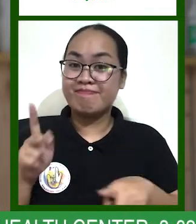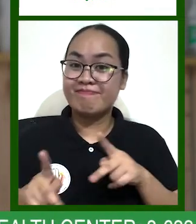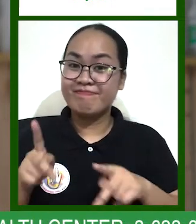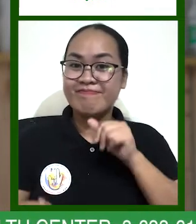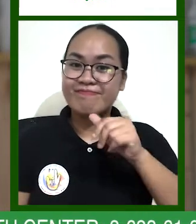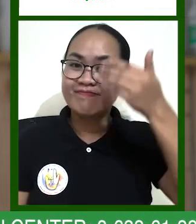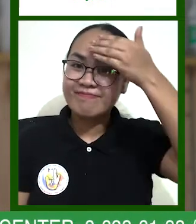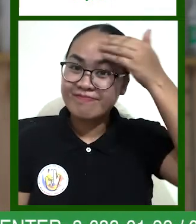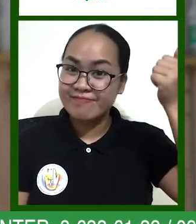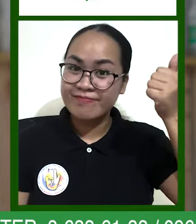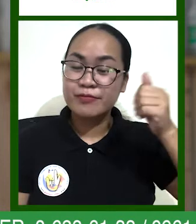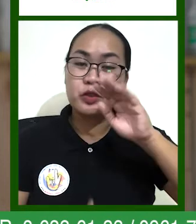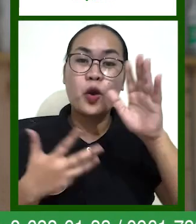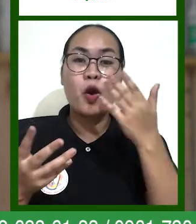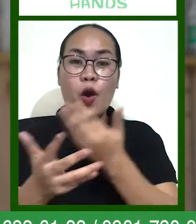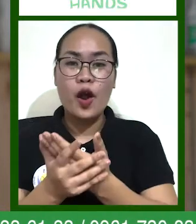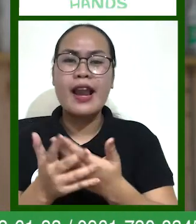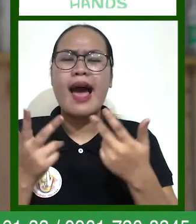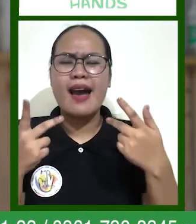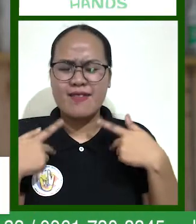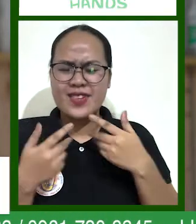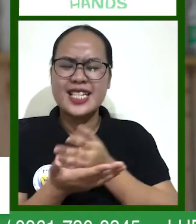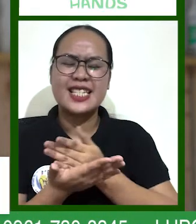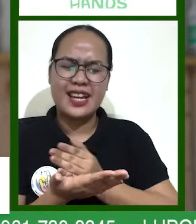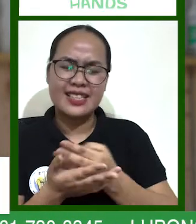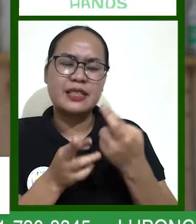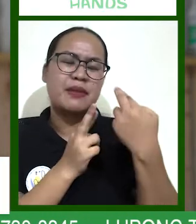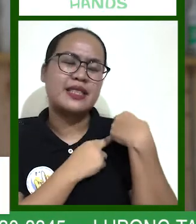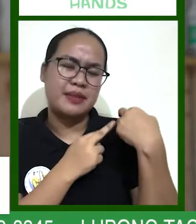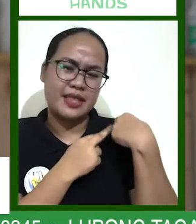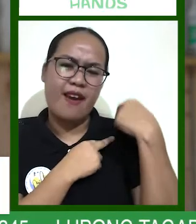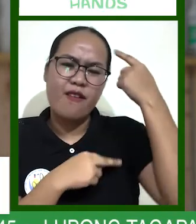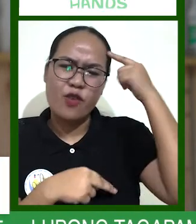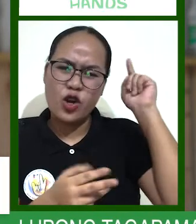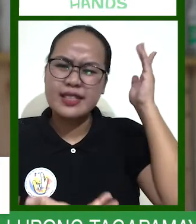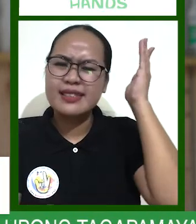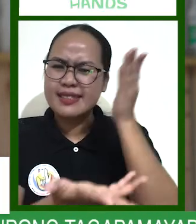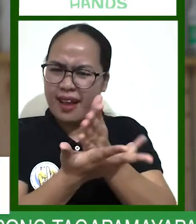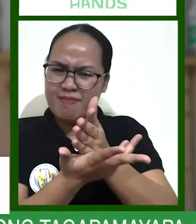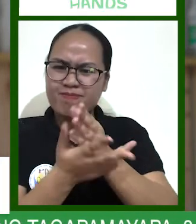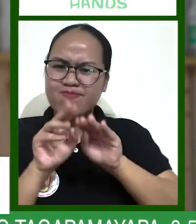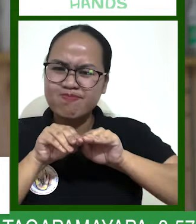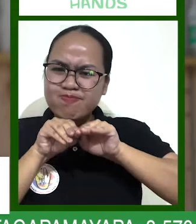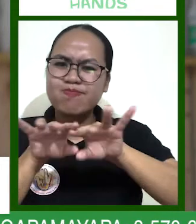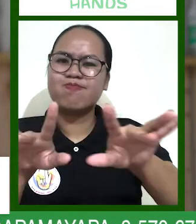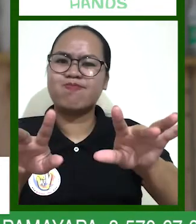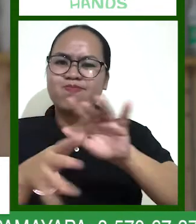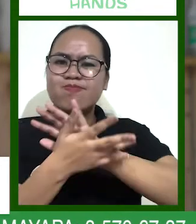not forget, no, lahat pa rin po tayo ay may shared responsibility upang mapigilan po ang pagkalat